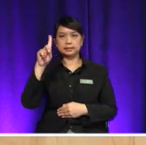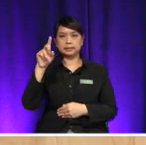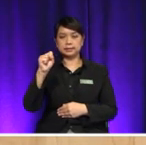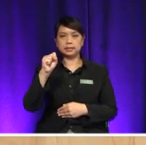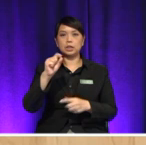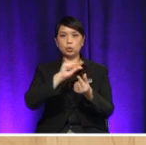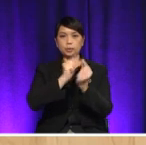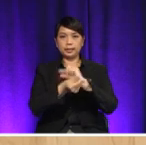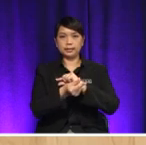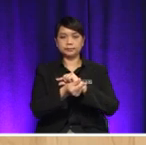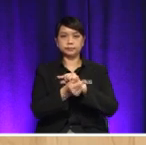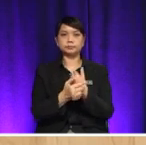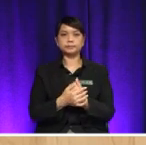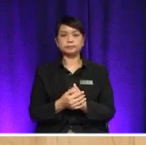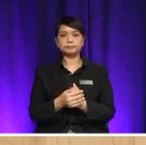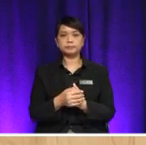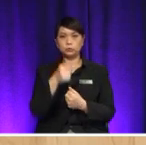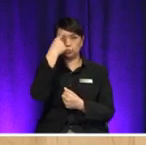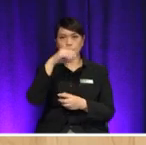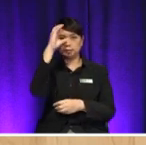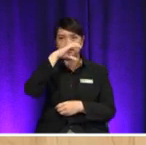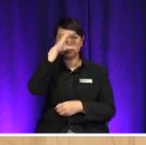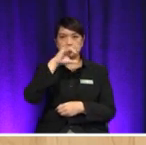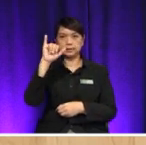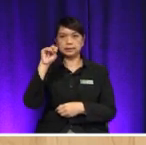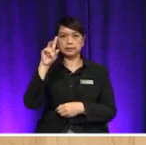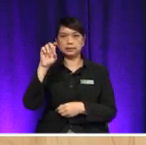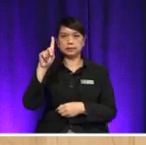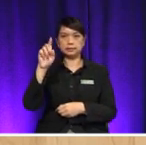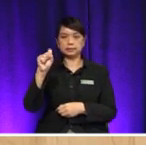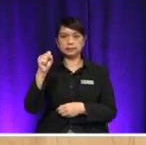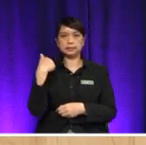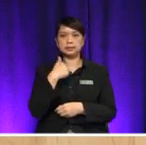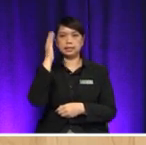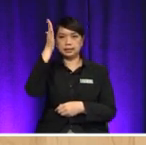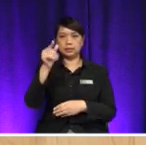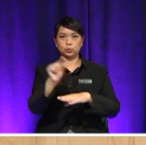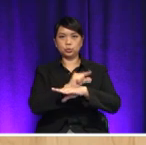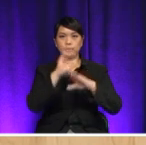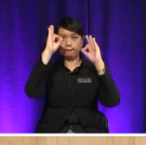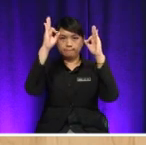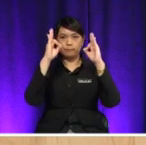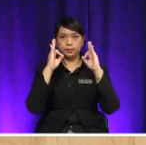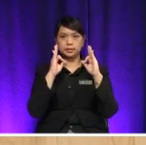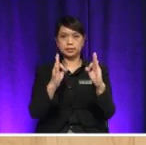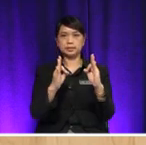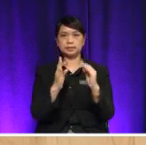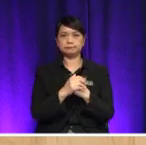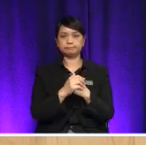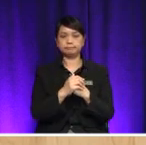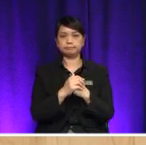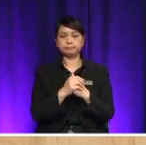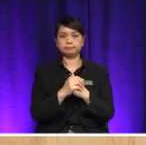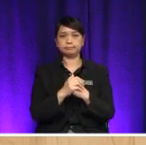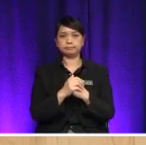Axe apa nih untuk mencari indeks gubahan kita akan menggunakan formulir Intens gubahan yaitu jumlah Nomor indeks